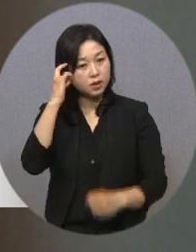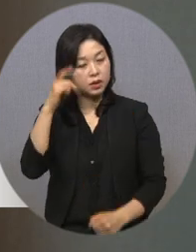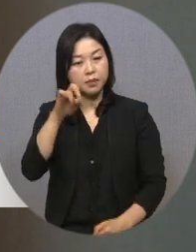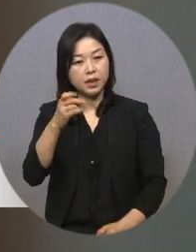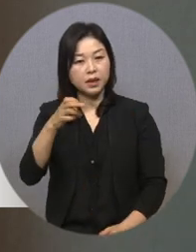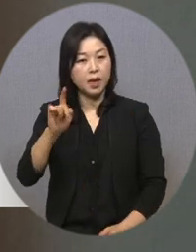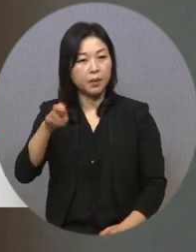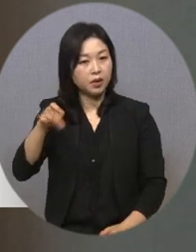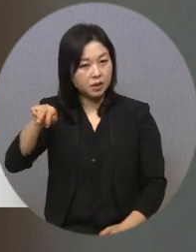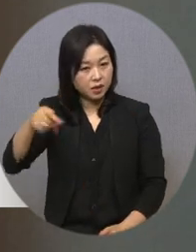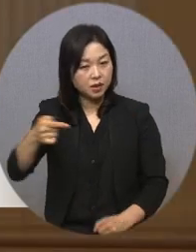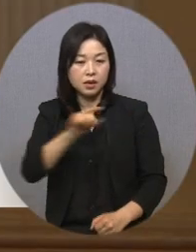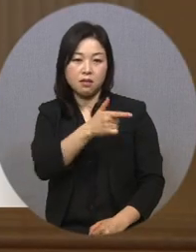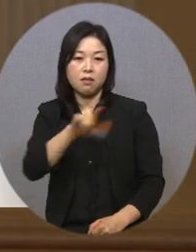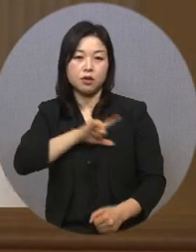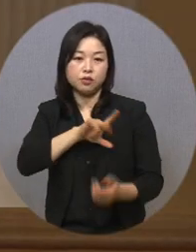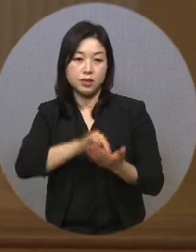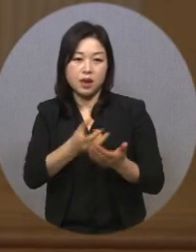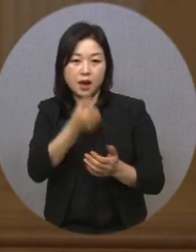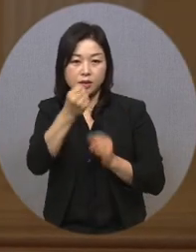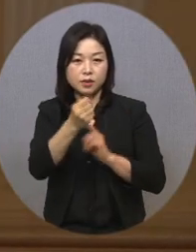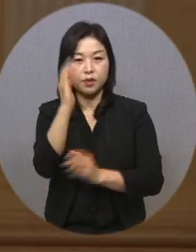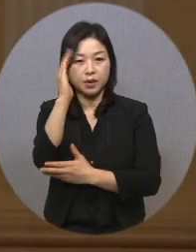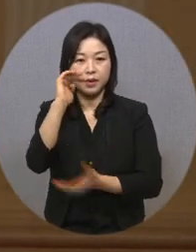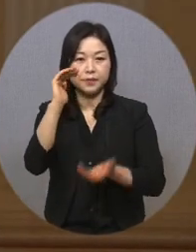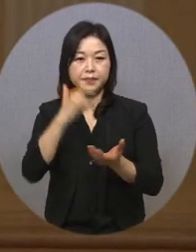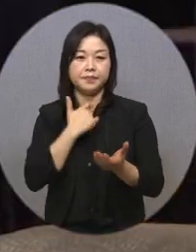주제를 바탕으로 강의를 진행해 왔습니다.